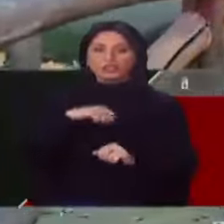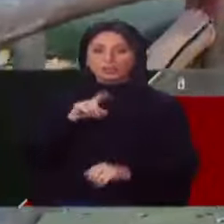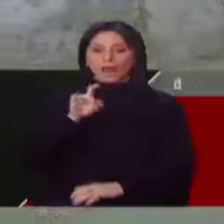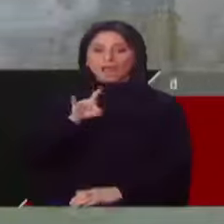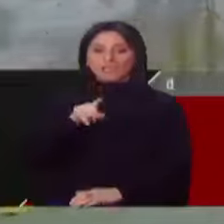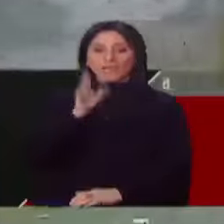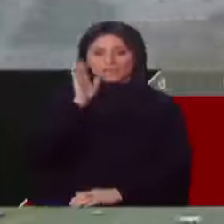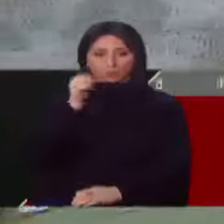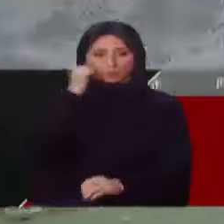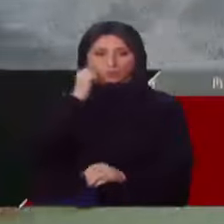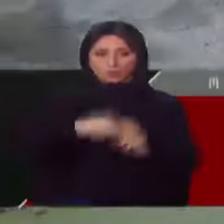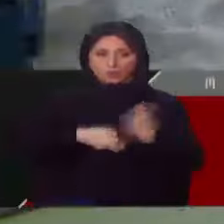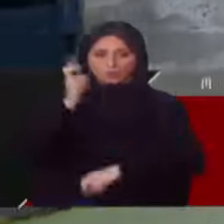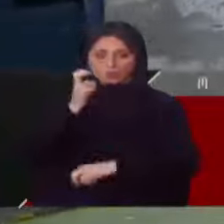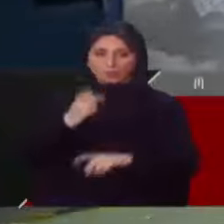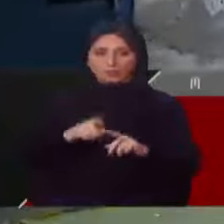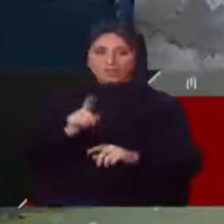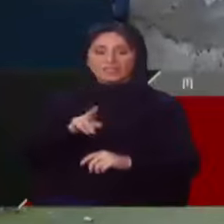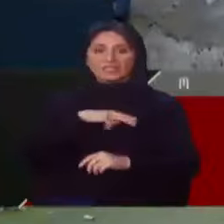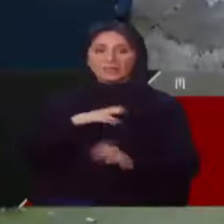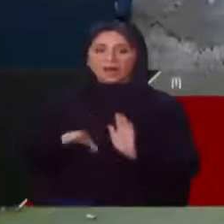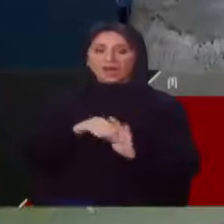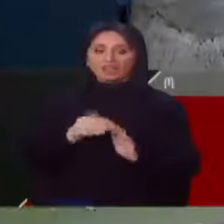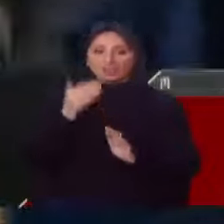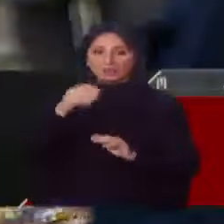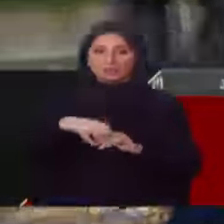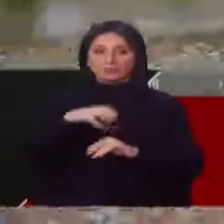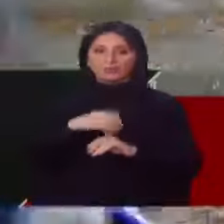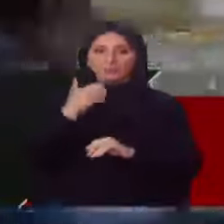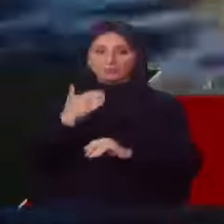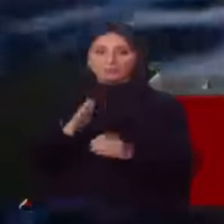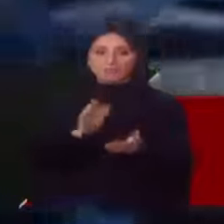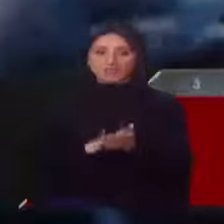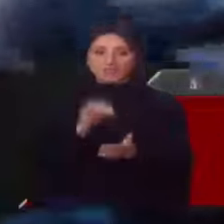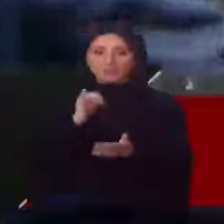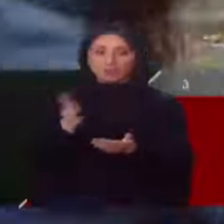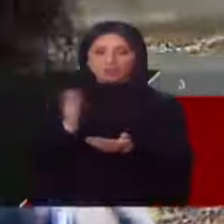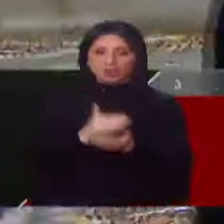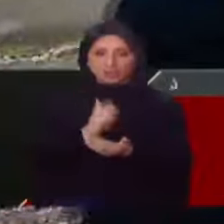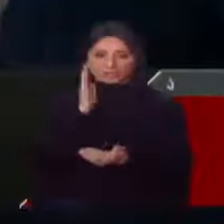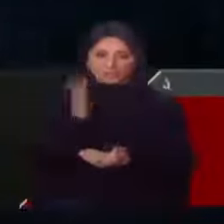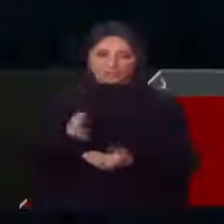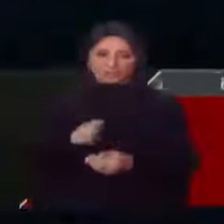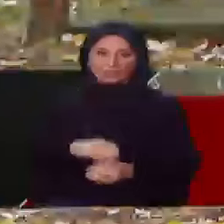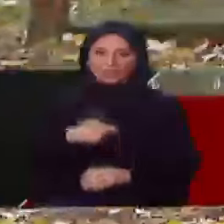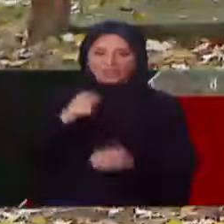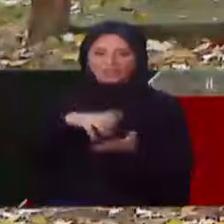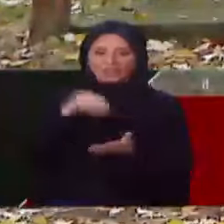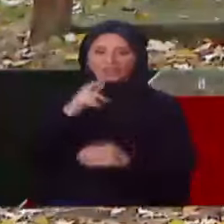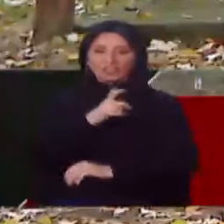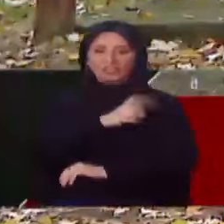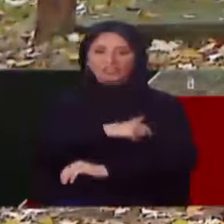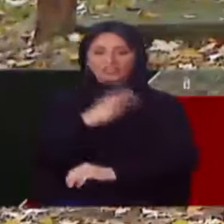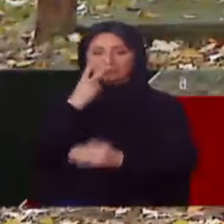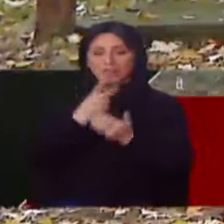მამუკა ხაზარაძეს მოუწევს მოსკოვში წასვლა, რასაც საპარლამენტო არჩევნებზე მისი პარტიის მიერ დადებული ცუდი შედეგი განაპირობებს. გირჩის წევრებს